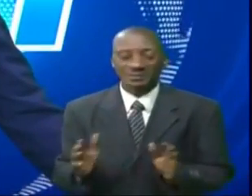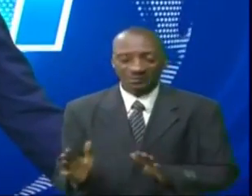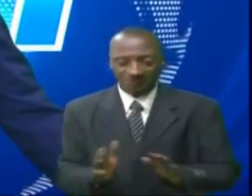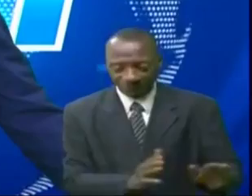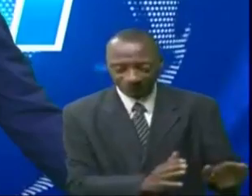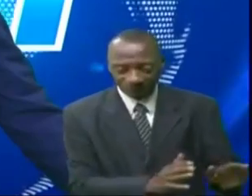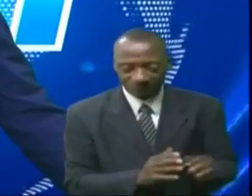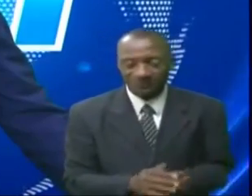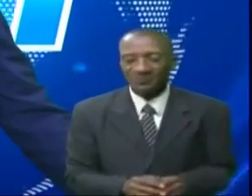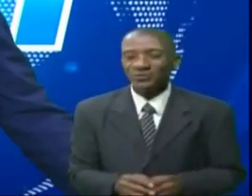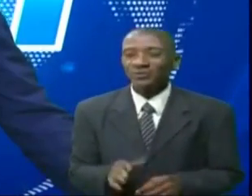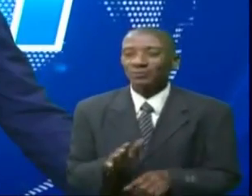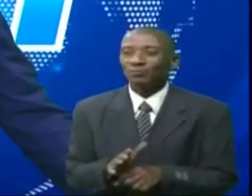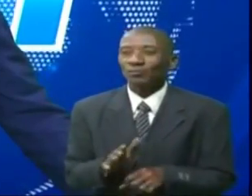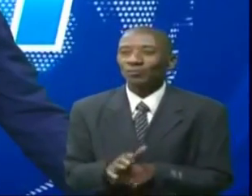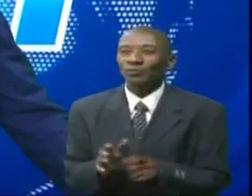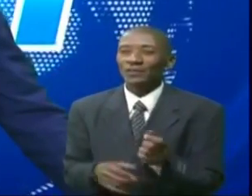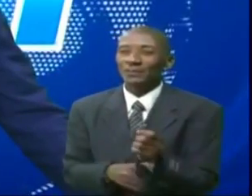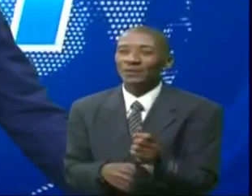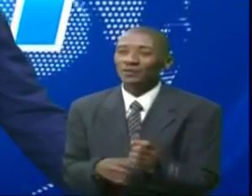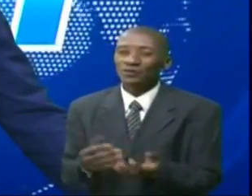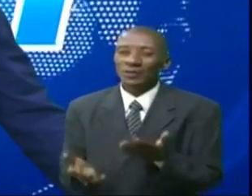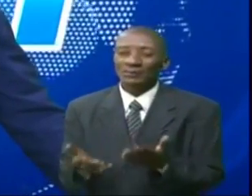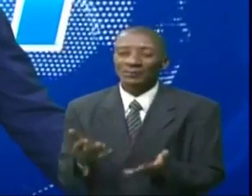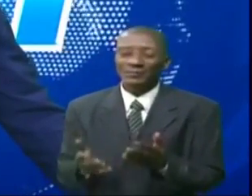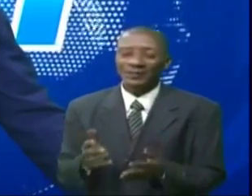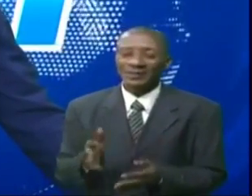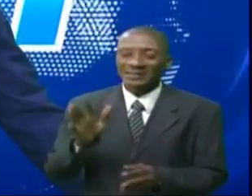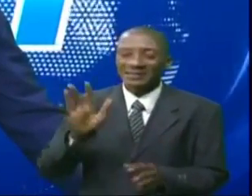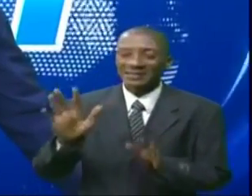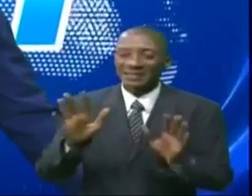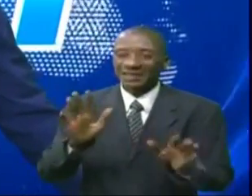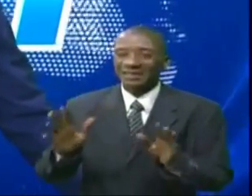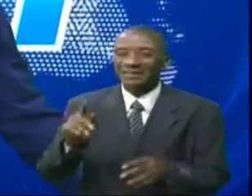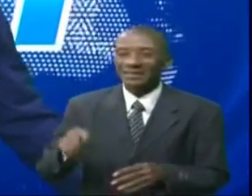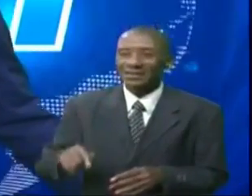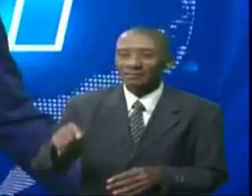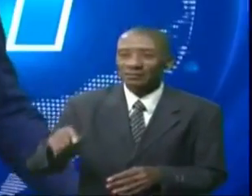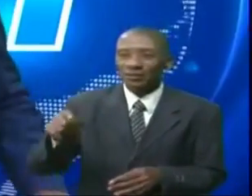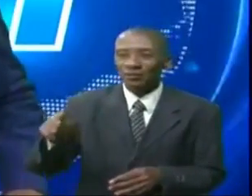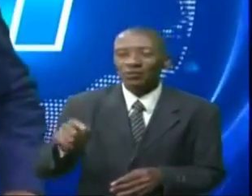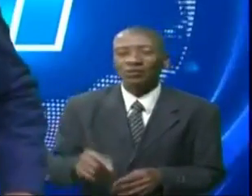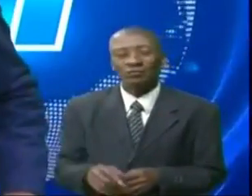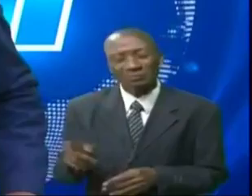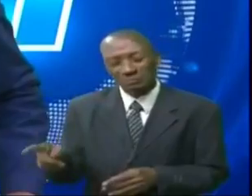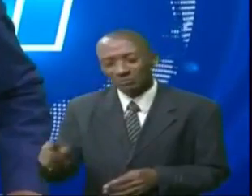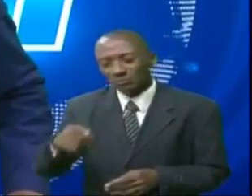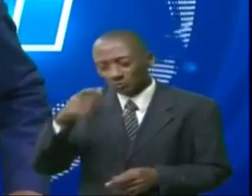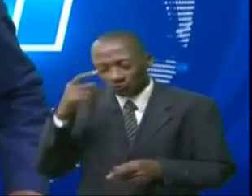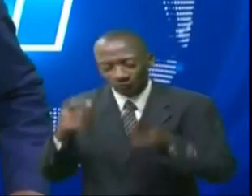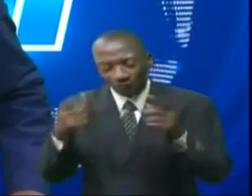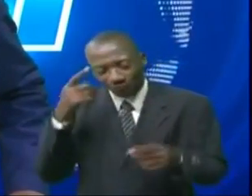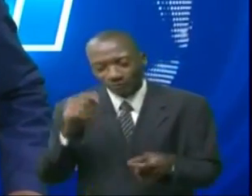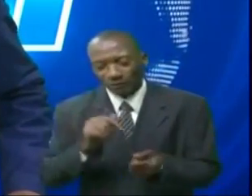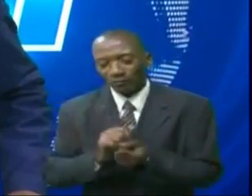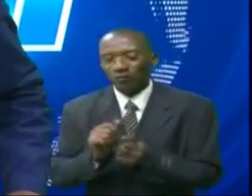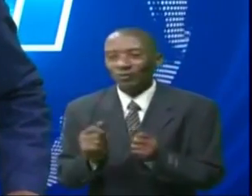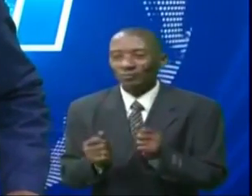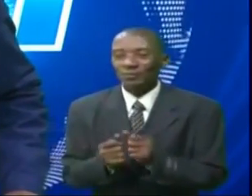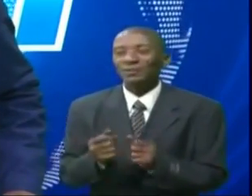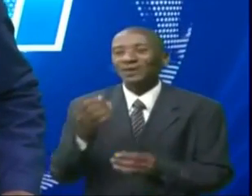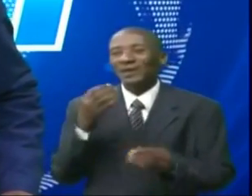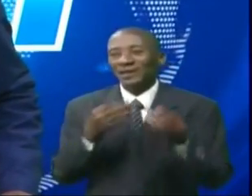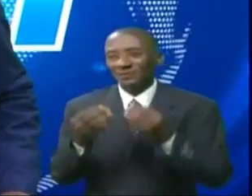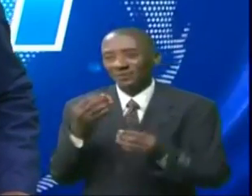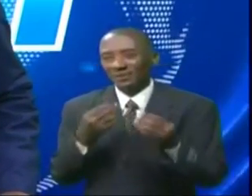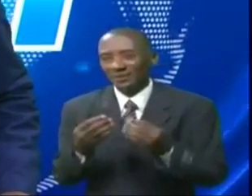millions de personnes, soit un quart de la population de la RDC, en proie à une insécurité alimentaire aiguë. Chiffre communiqué par le cadre